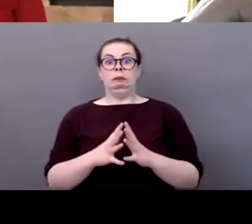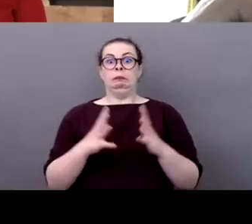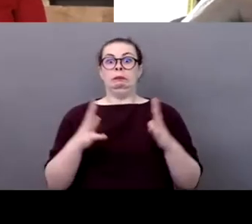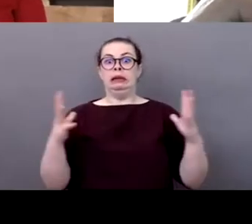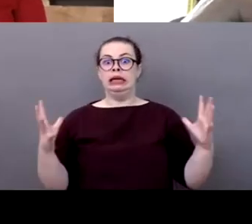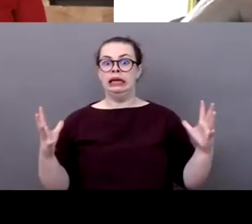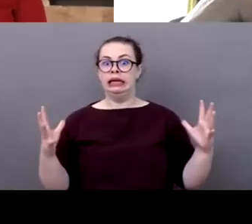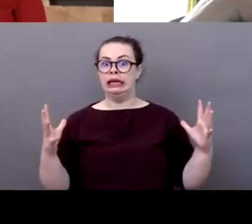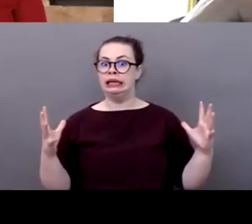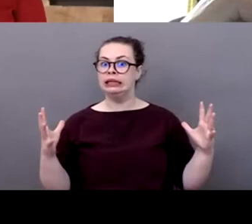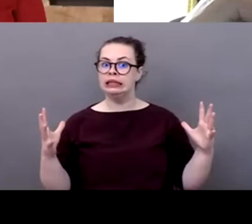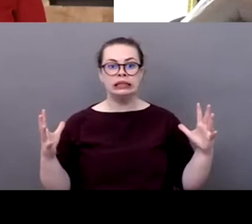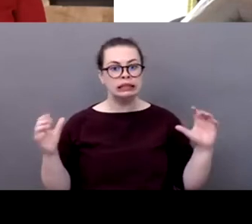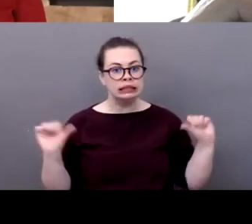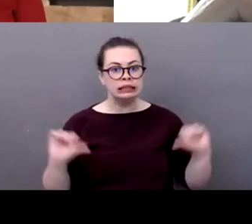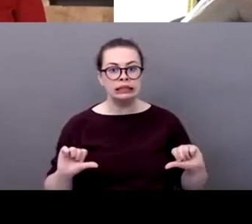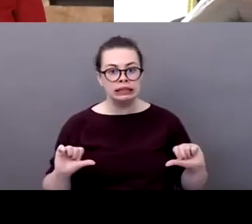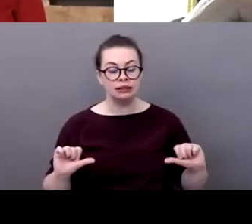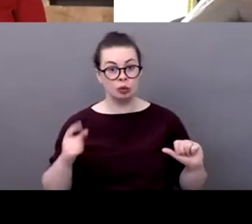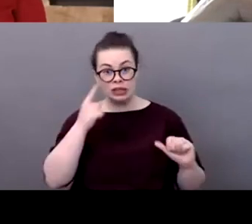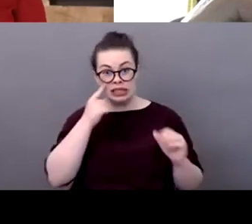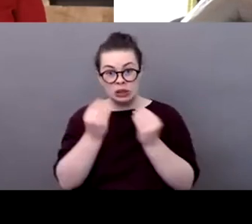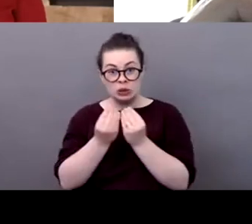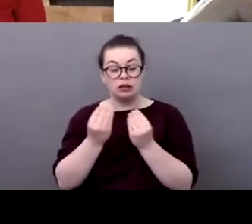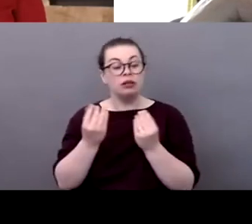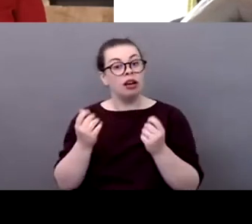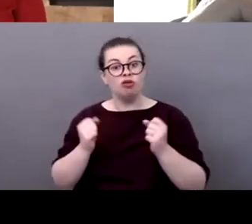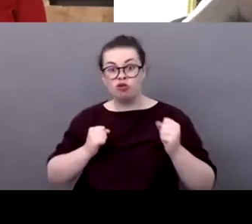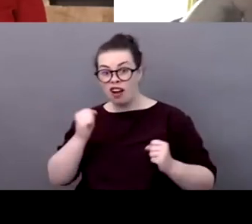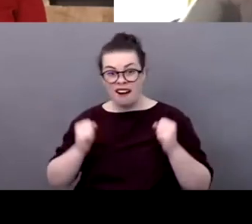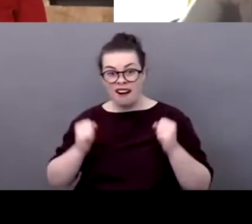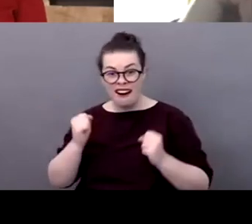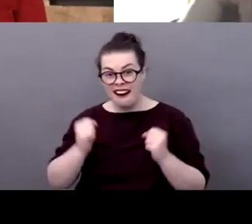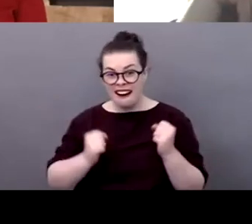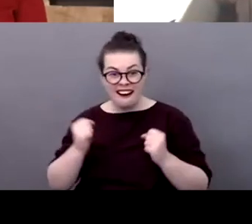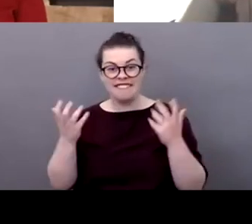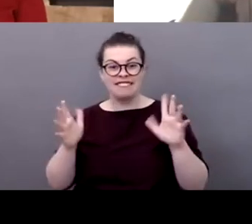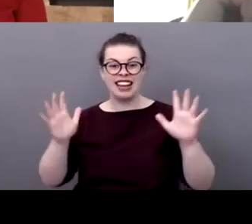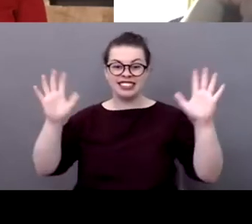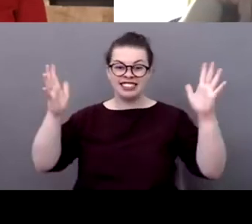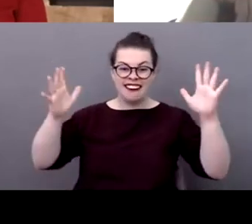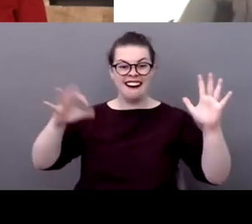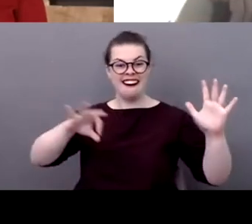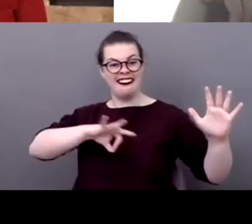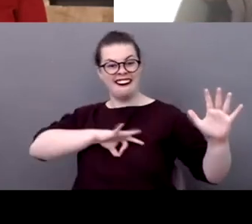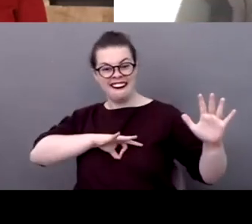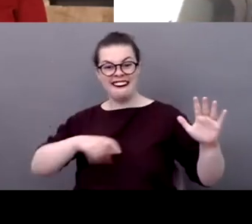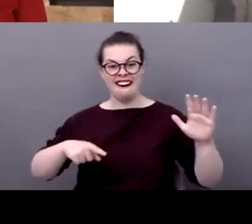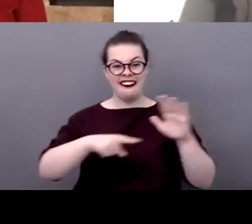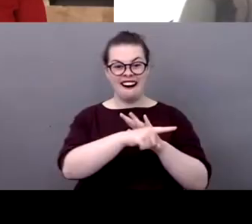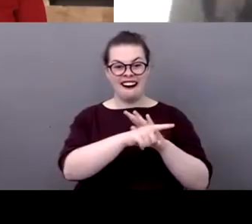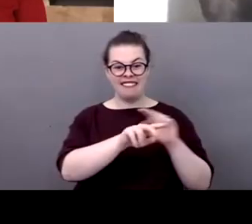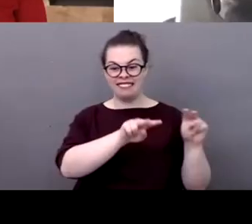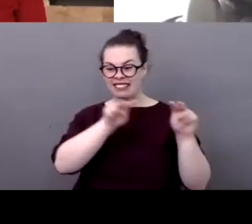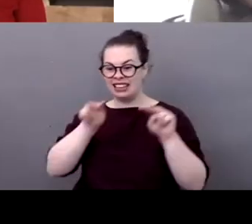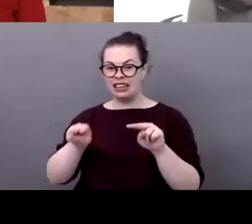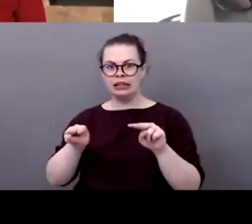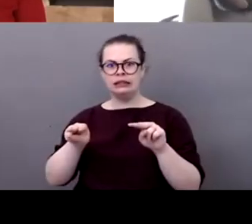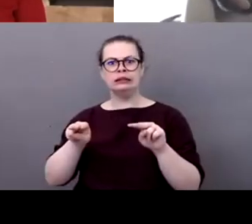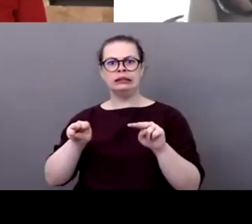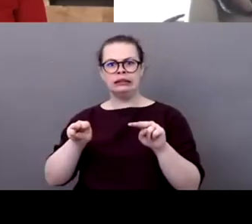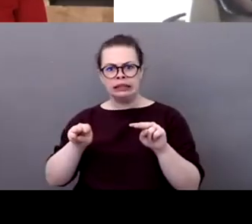lors des compétitions. Qu'est-ce qu'on peut faire? Je pense que peut-être peut-on essayer d'avoir, faire la distinction aussi entre